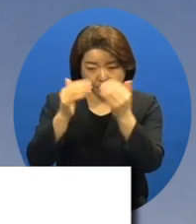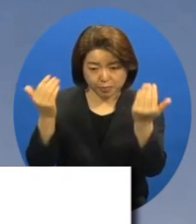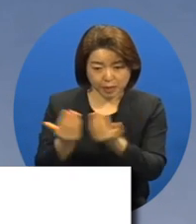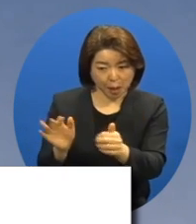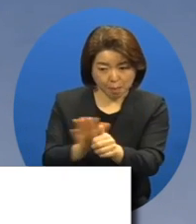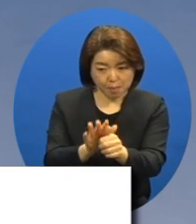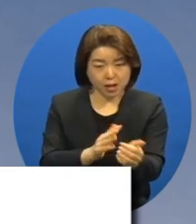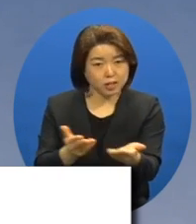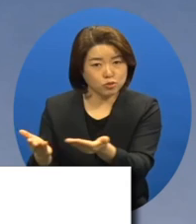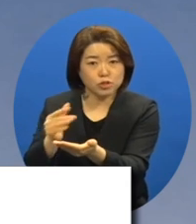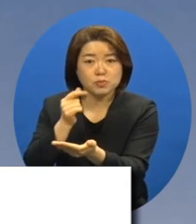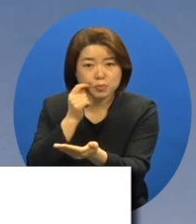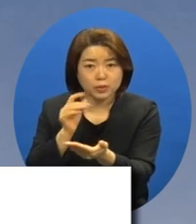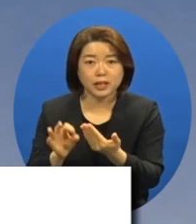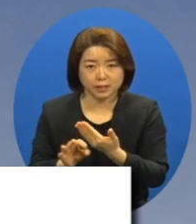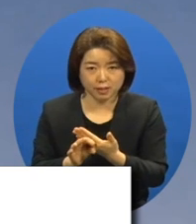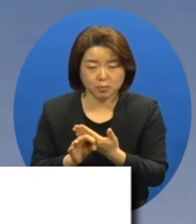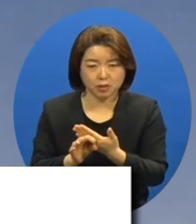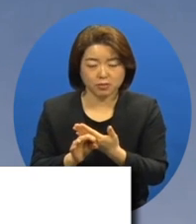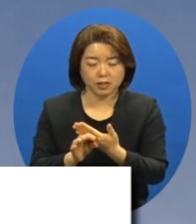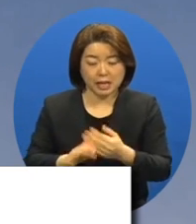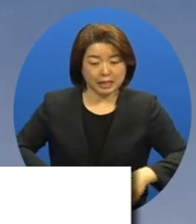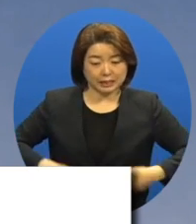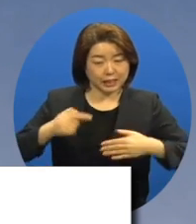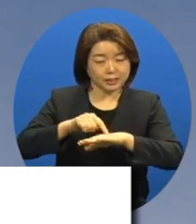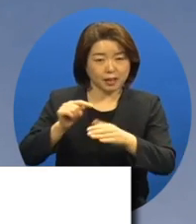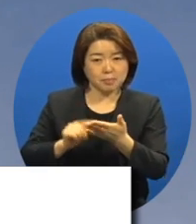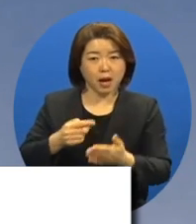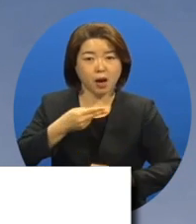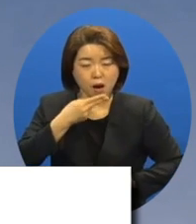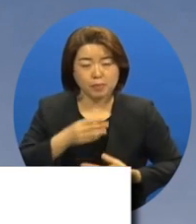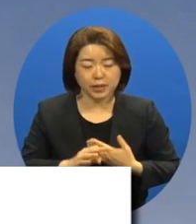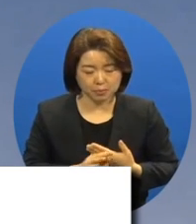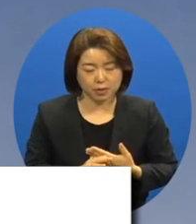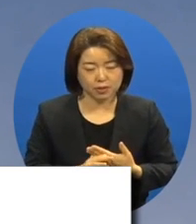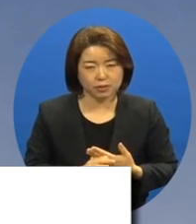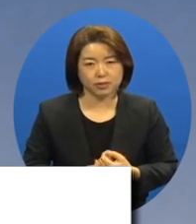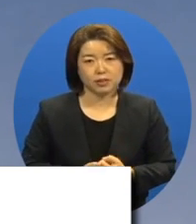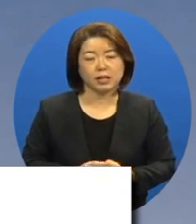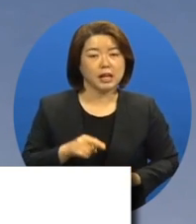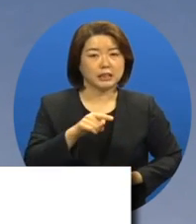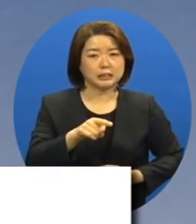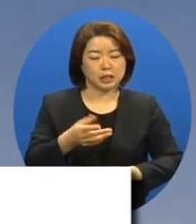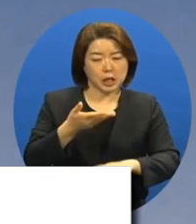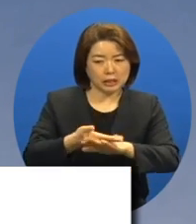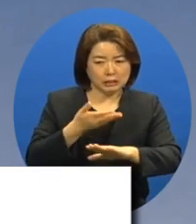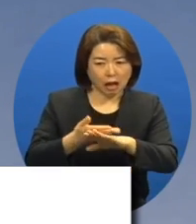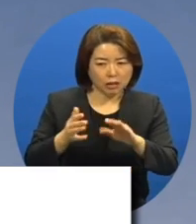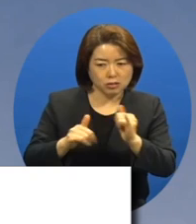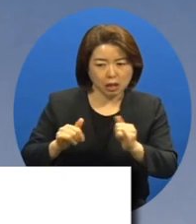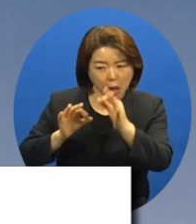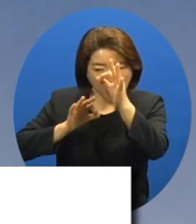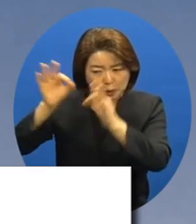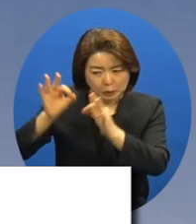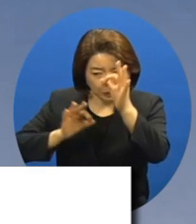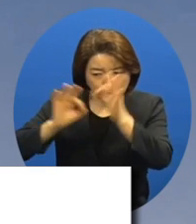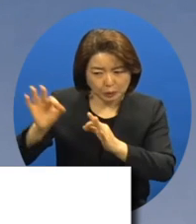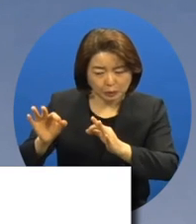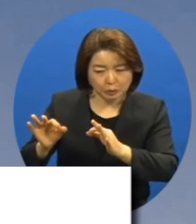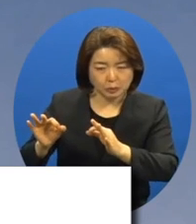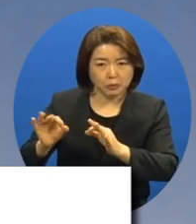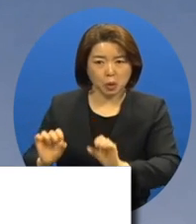않는다면 그런 따뜻한 마음이 있지 않는다면 그런 다른 사람을 실족 시키는 죄를 짓고